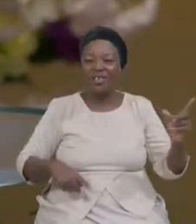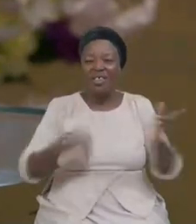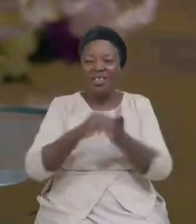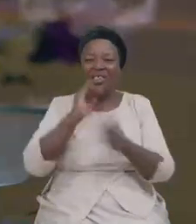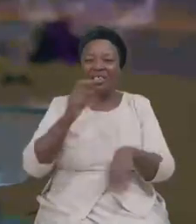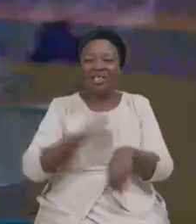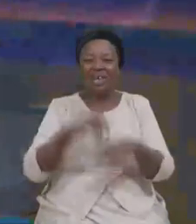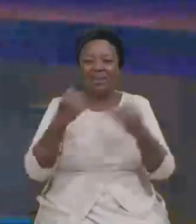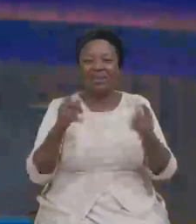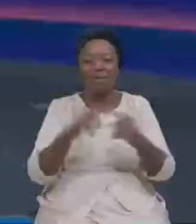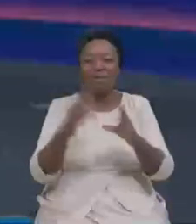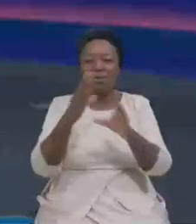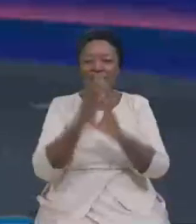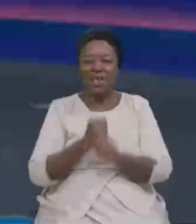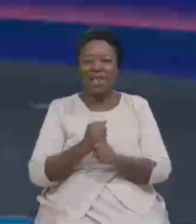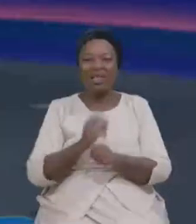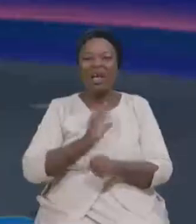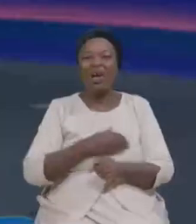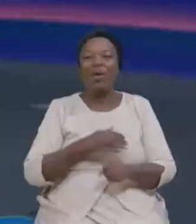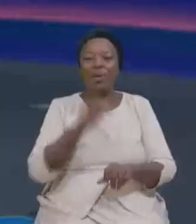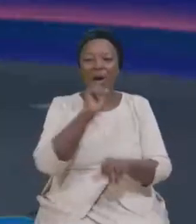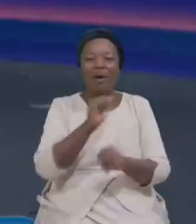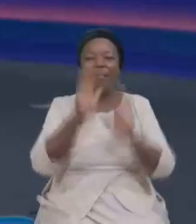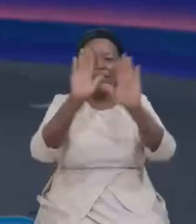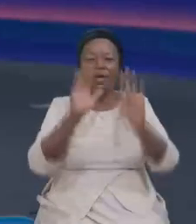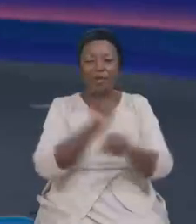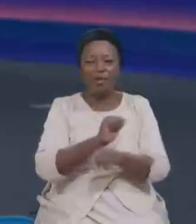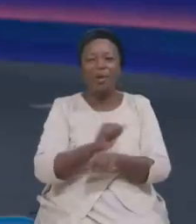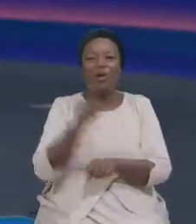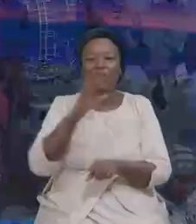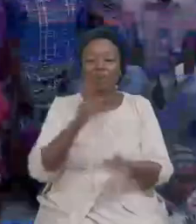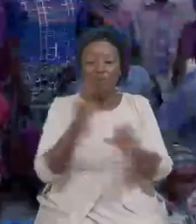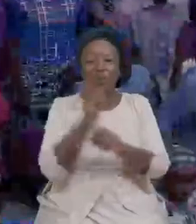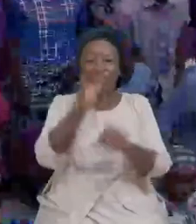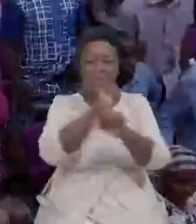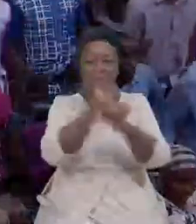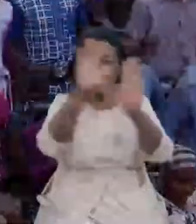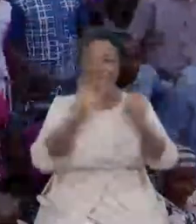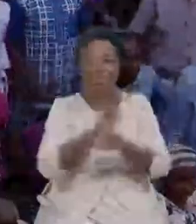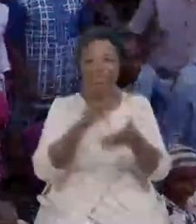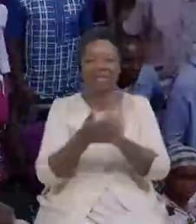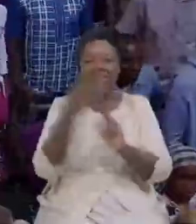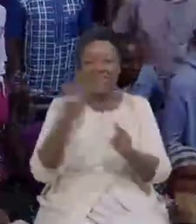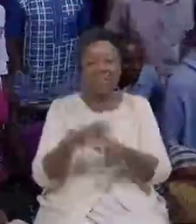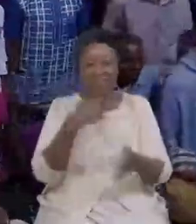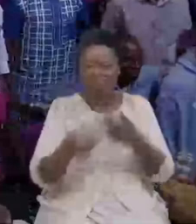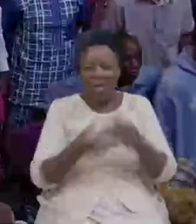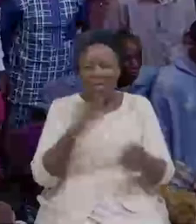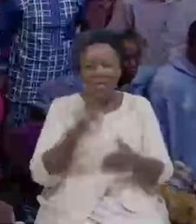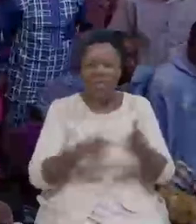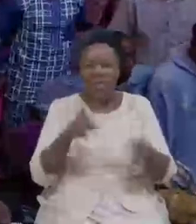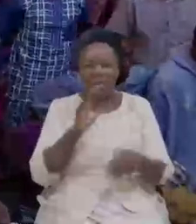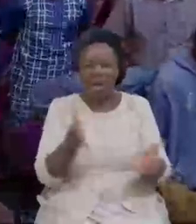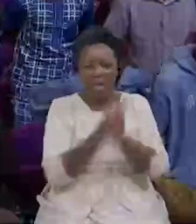Il est temps maintenant de recevoir un miracle. Tu vas recevoir ton miracle. Tu auras ta guérison. Quel que soit ce que tu demandes au Seigneur,